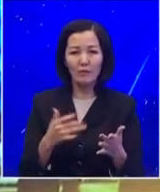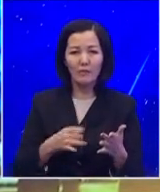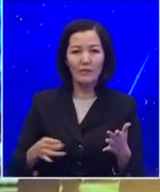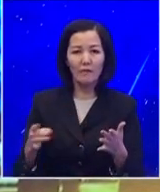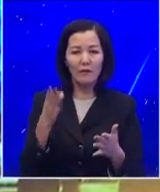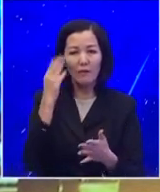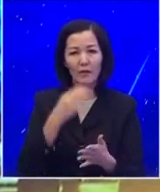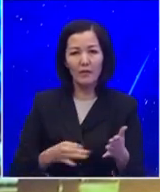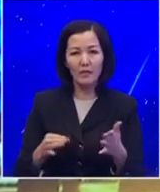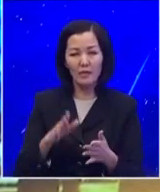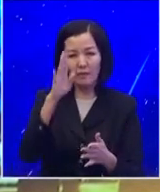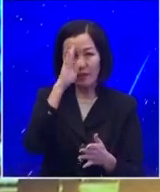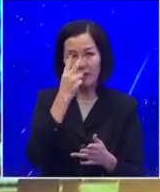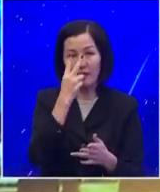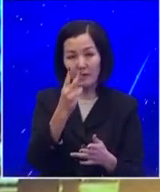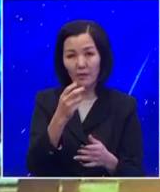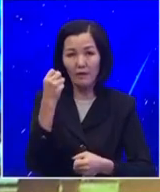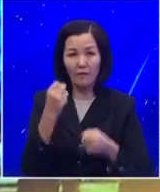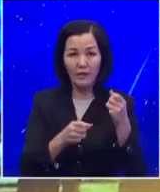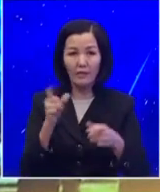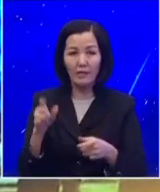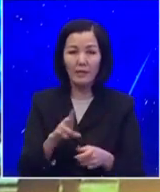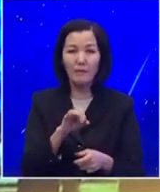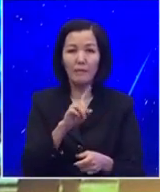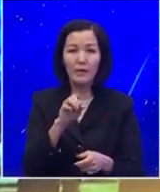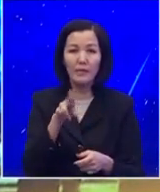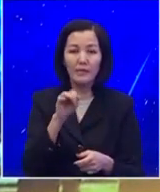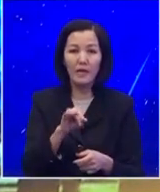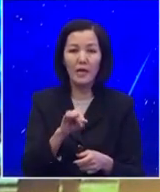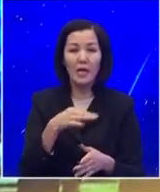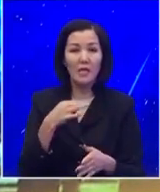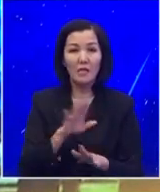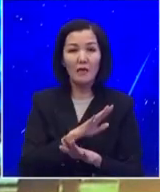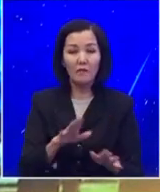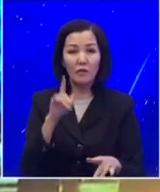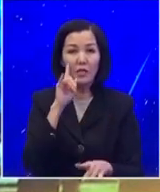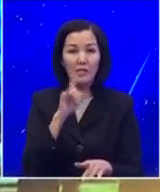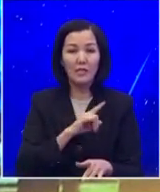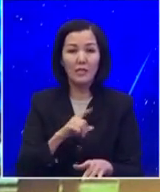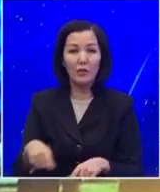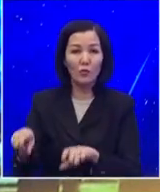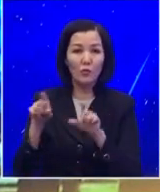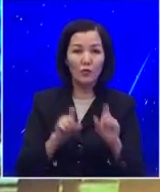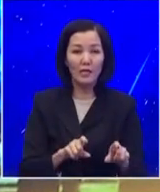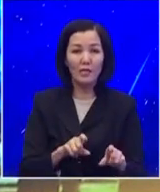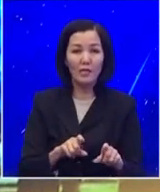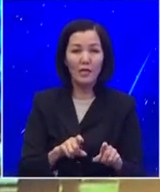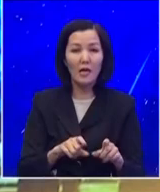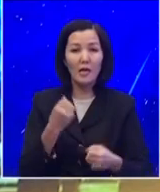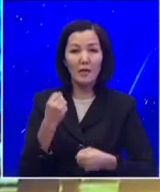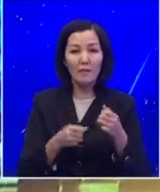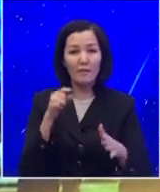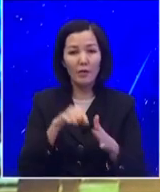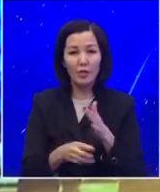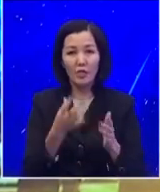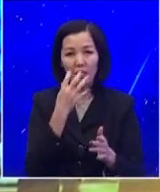области. Мальчика заметил водитель автомобиля «Мазда». Неравнодушный казахстанец усадил его в салон авто, отогрел